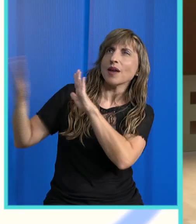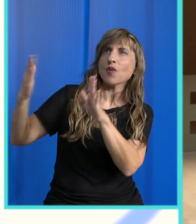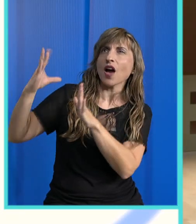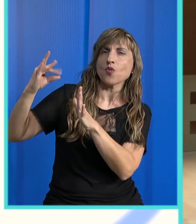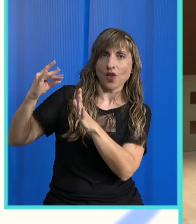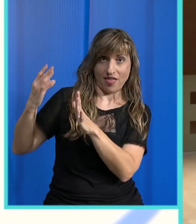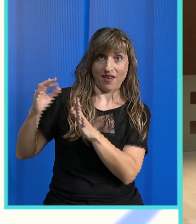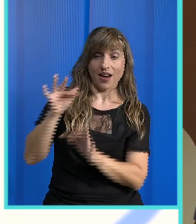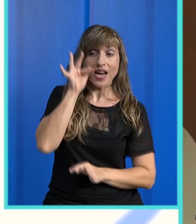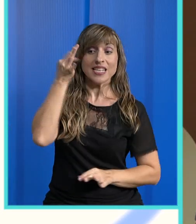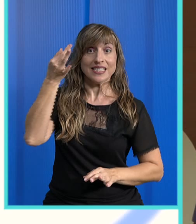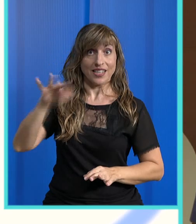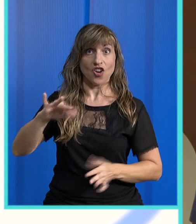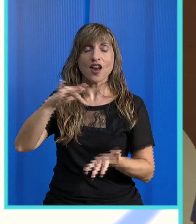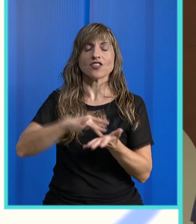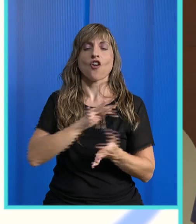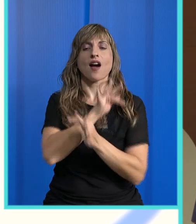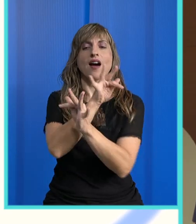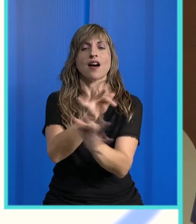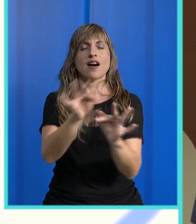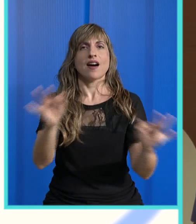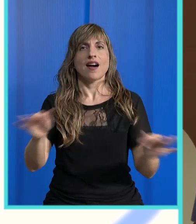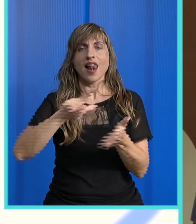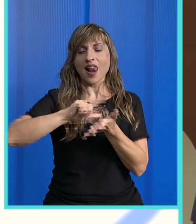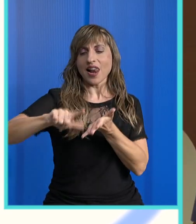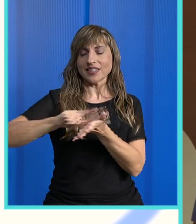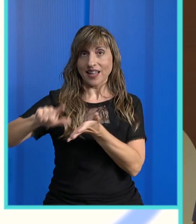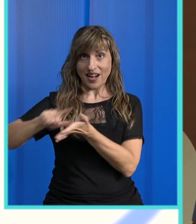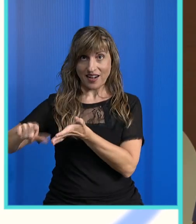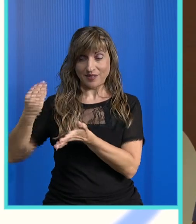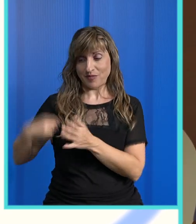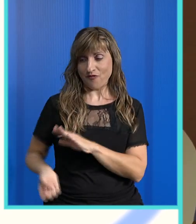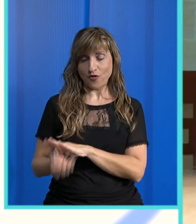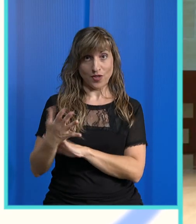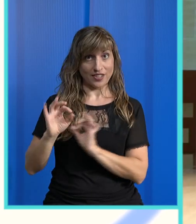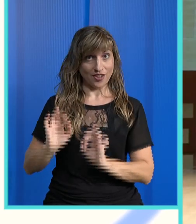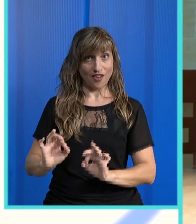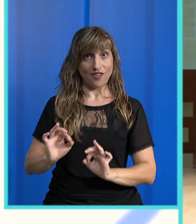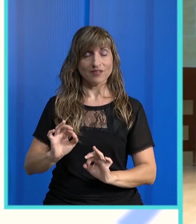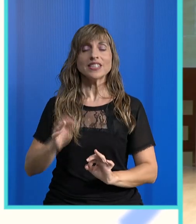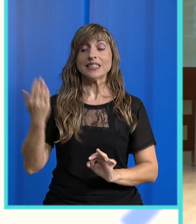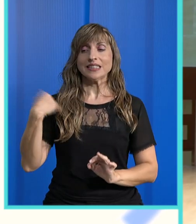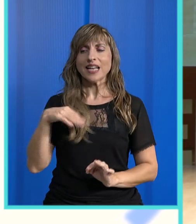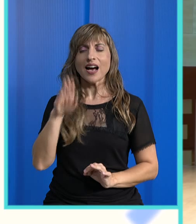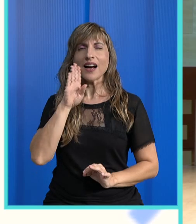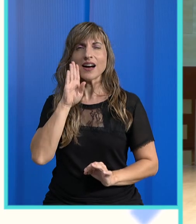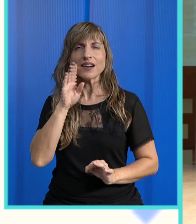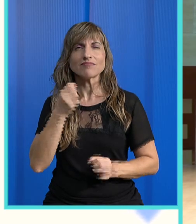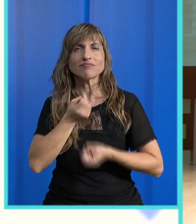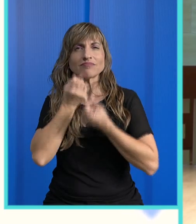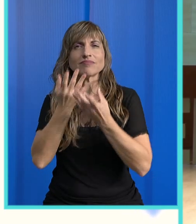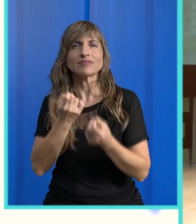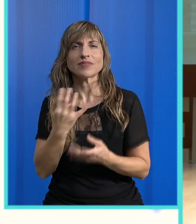ha tornat a ser l'escenari de l'entrega dels Premis Literaris de la Fundació Prudenci Bertrana que ja en va anunciar els guanyadors dels quatre